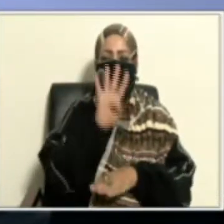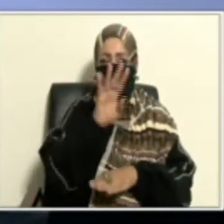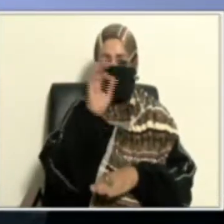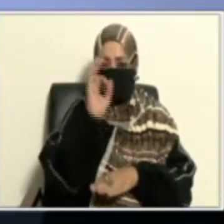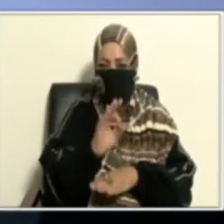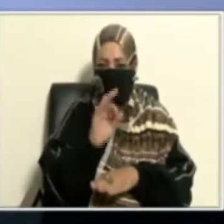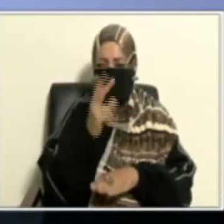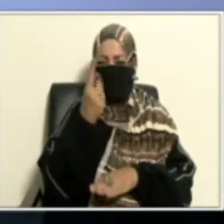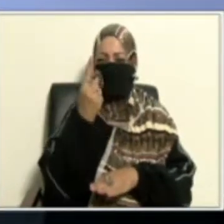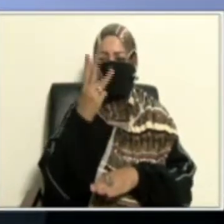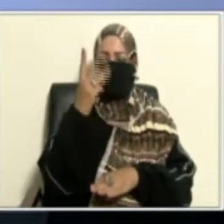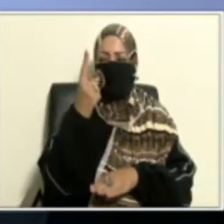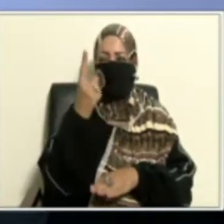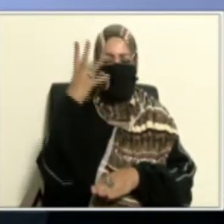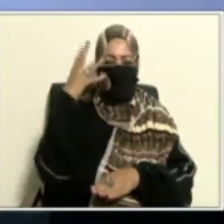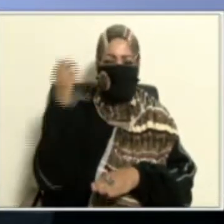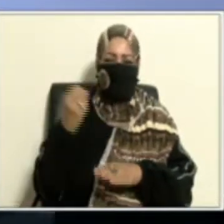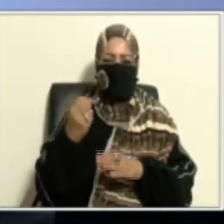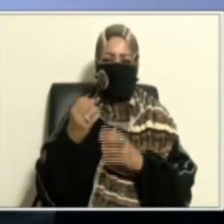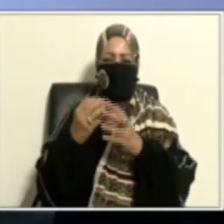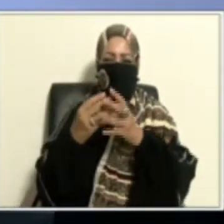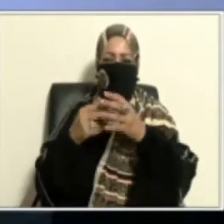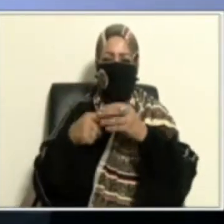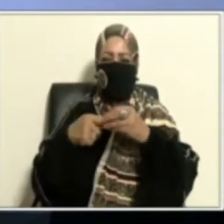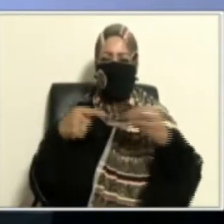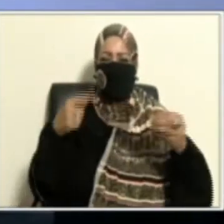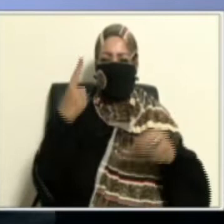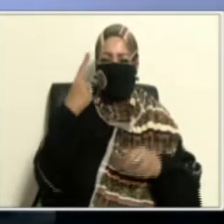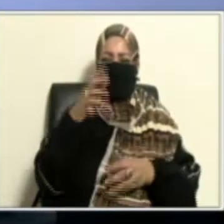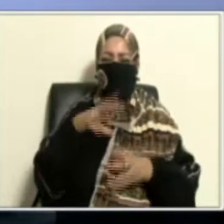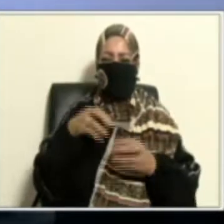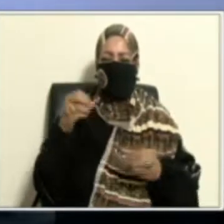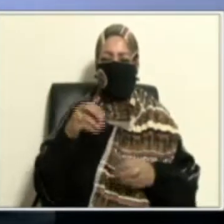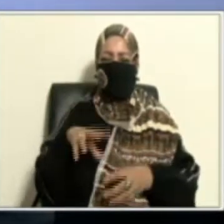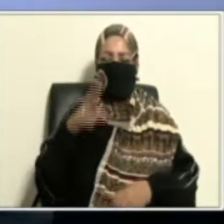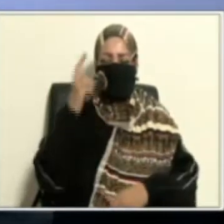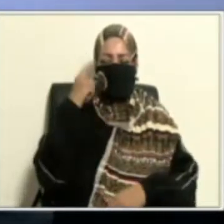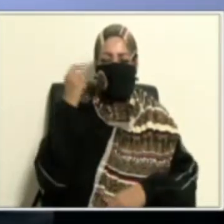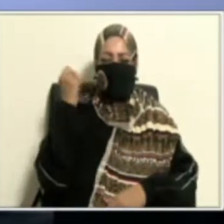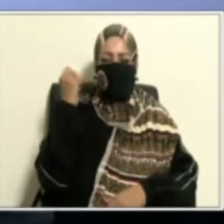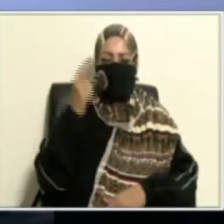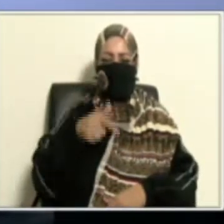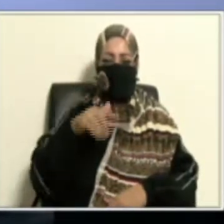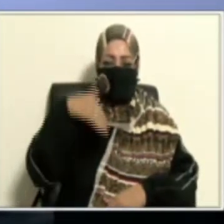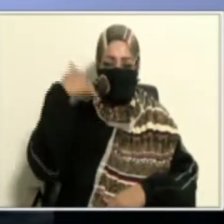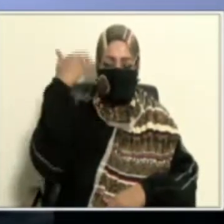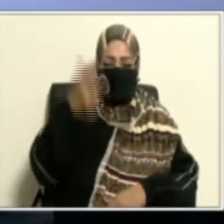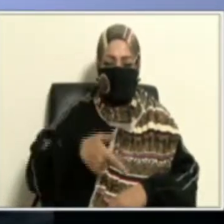لا؟ ما فهمتكش، أنت صليت صلاة الظهر نقصتك ركعة.